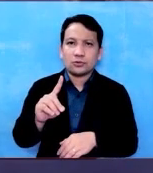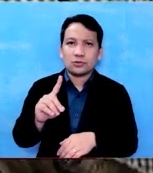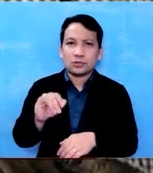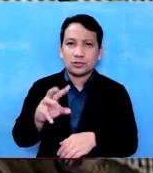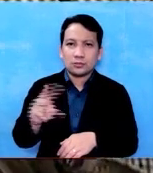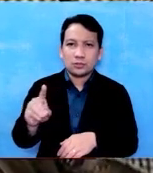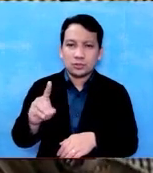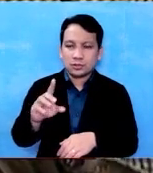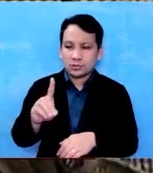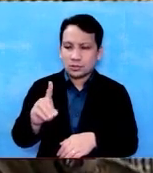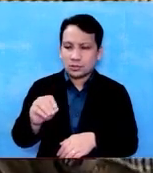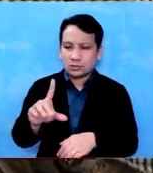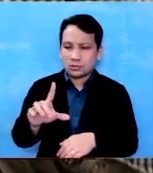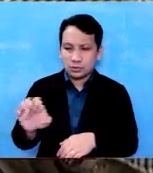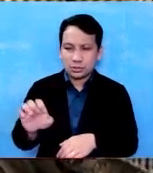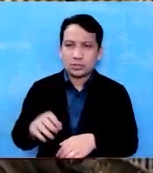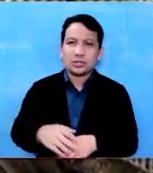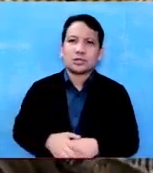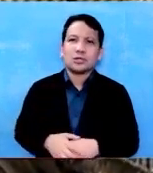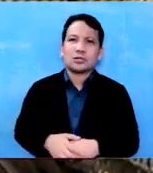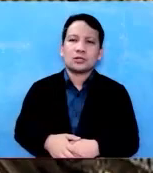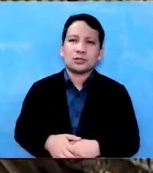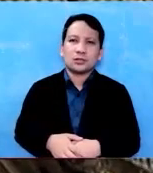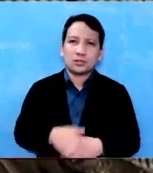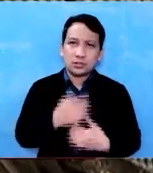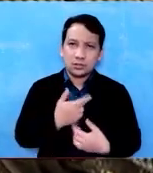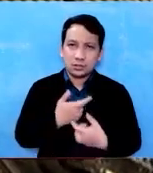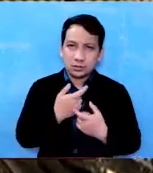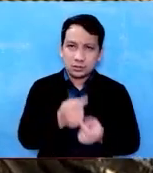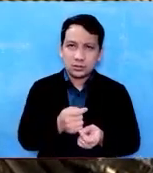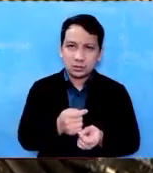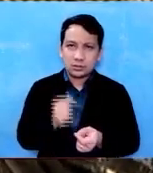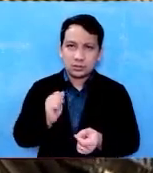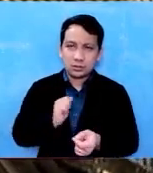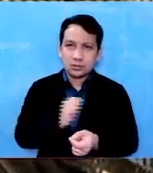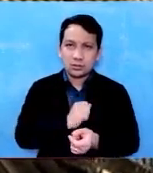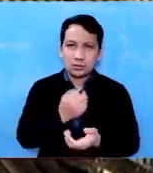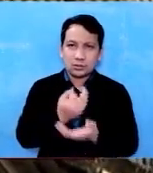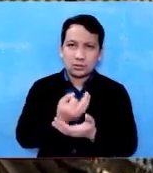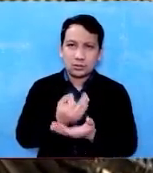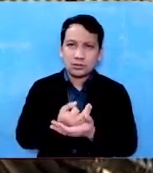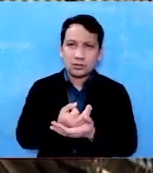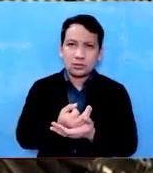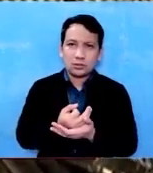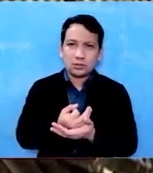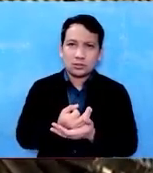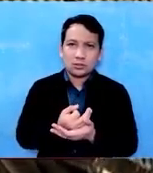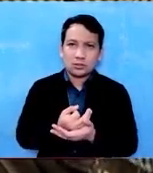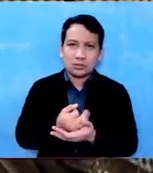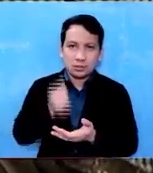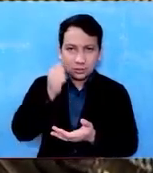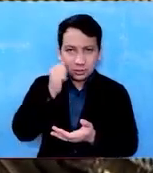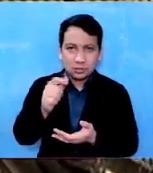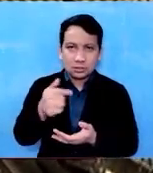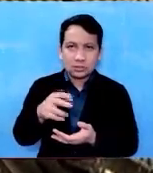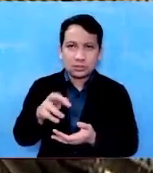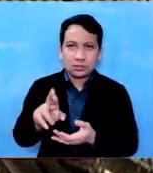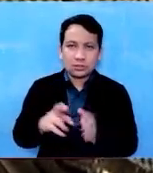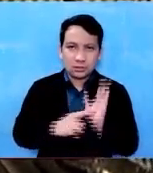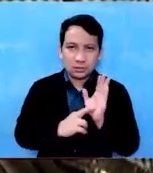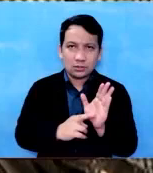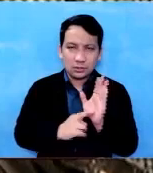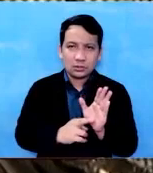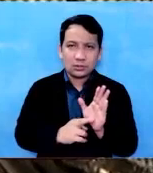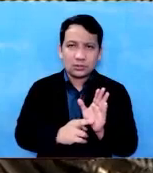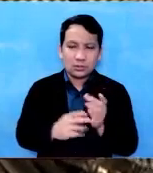DOLE. May full trust and confidence ako kay Senate Finance Committee Chair Angara na kakatawanin nila yung